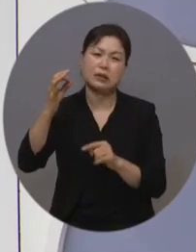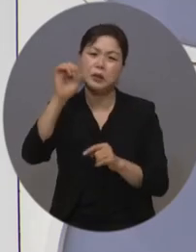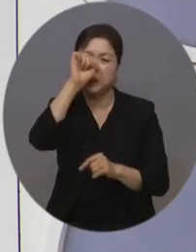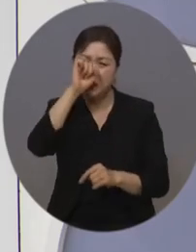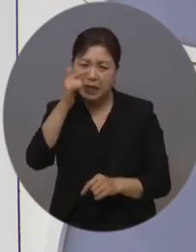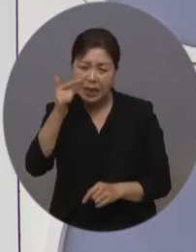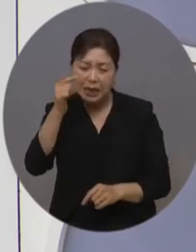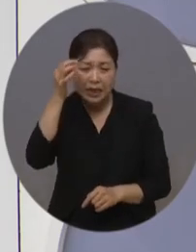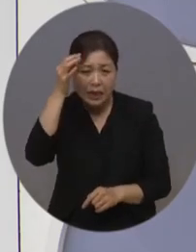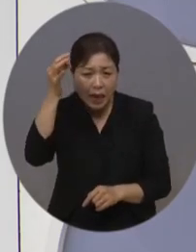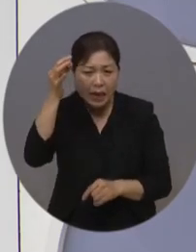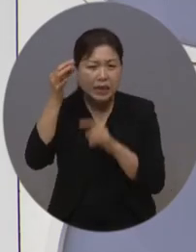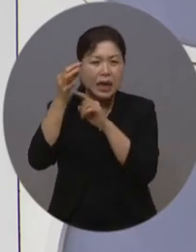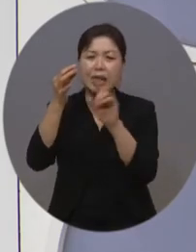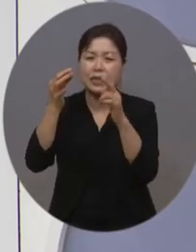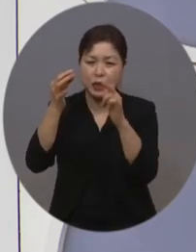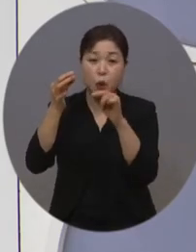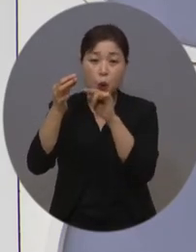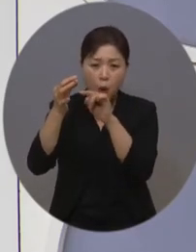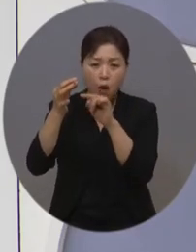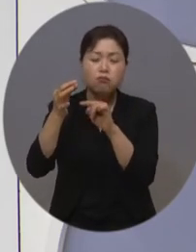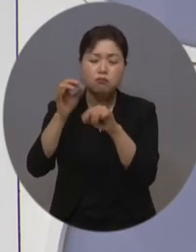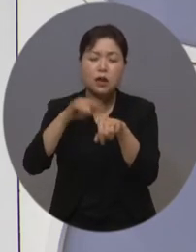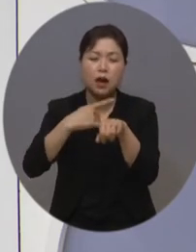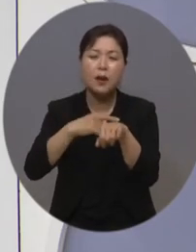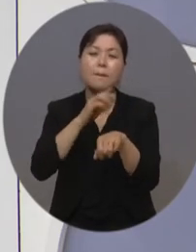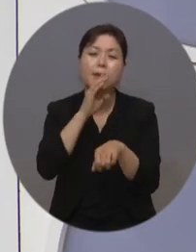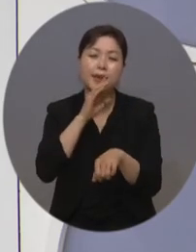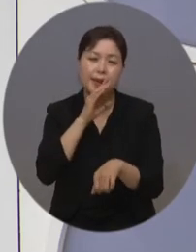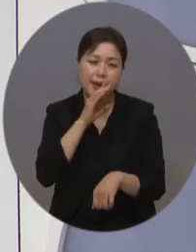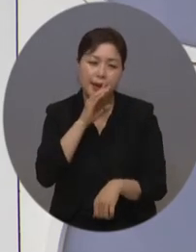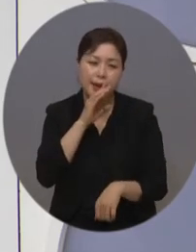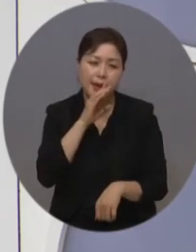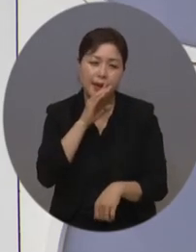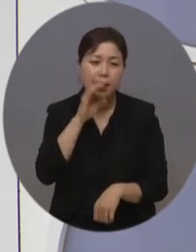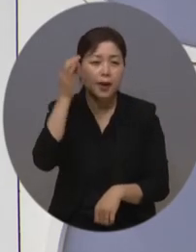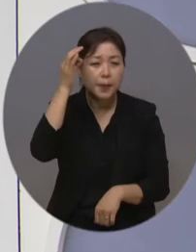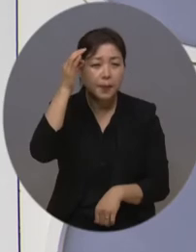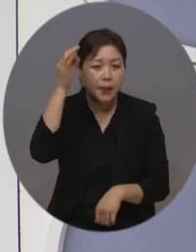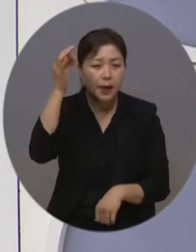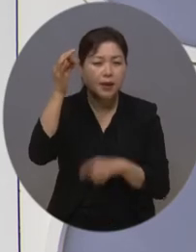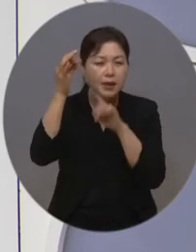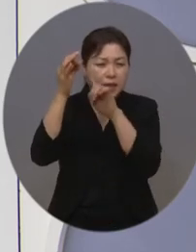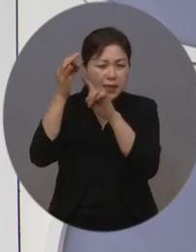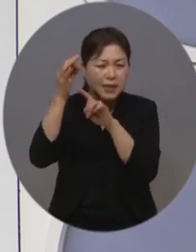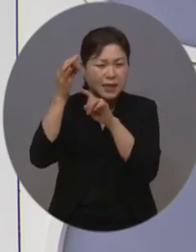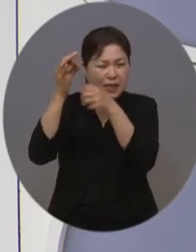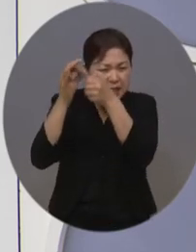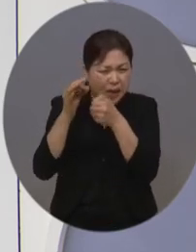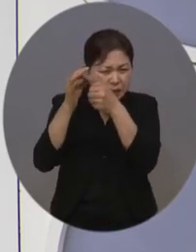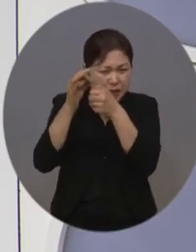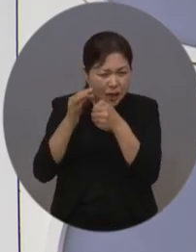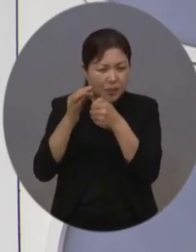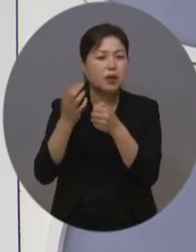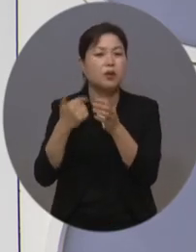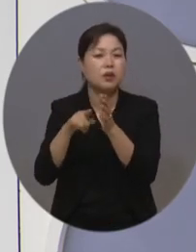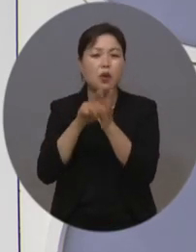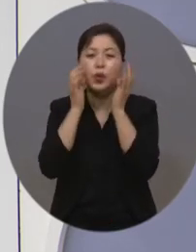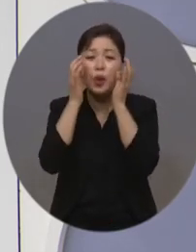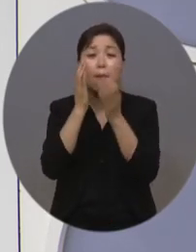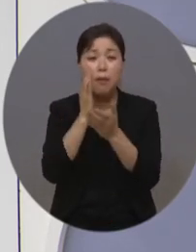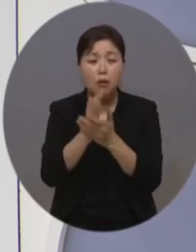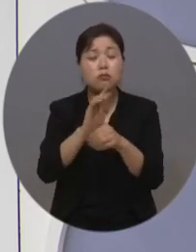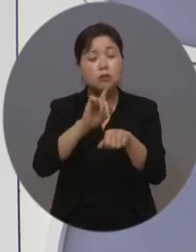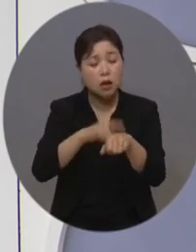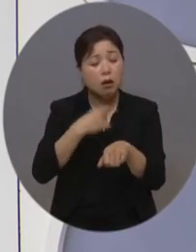떠오르는 게 정상입니다. 그래도 뭐 떠올라도 그거를 안 떠오르려고 노력은 하지 마라. 그냥 가만히 내버려 둬라